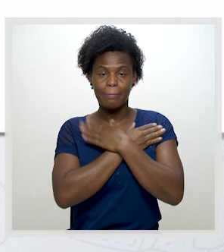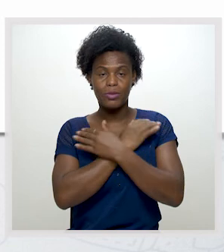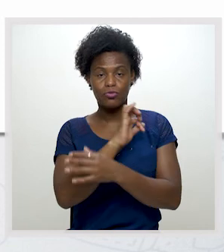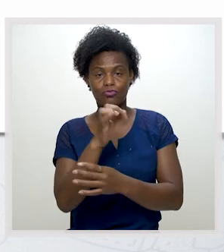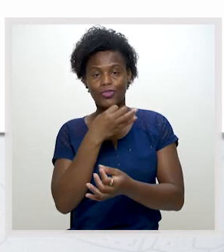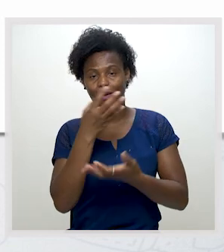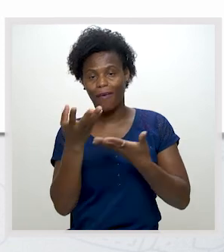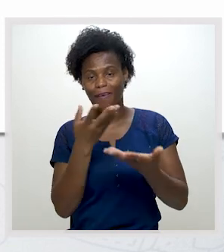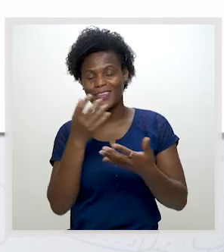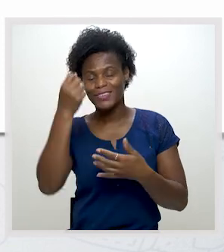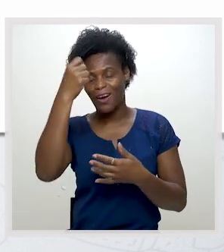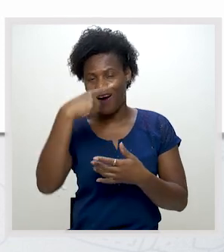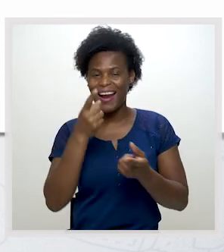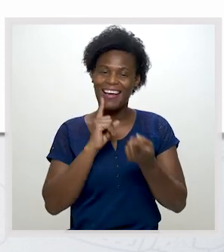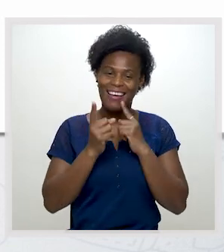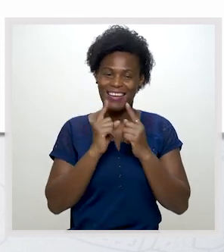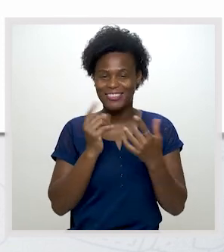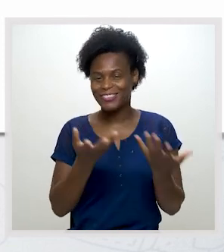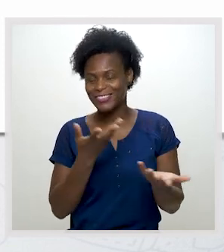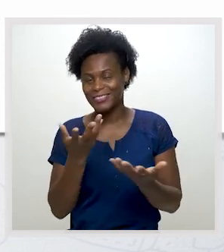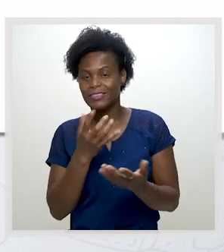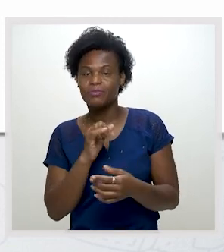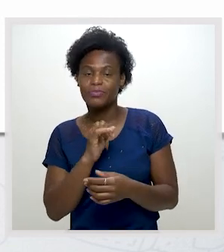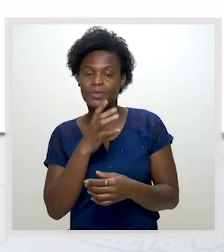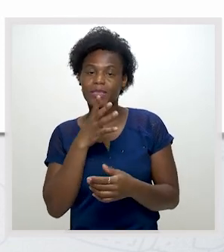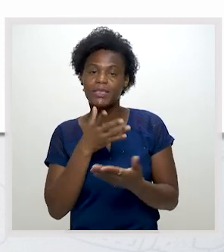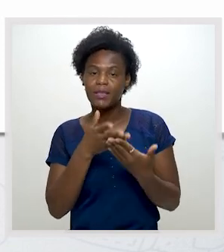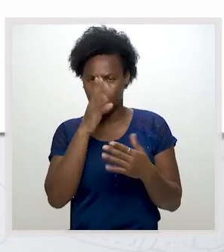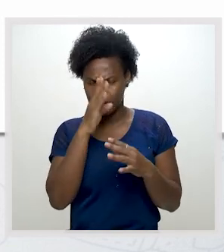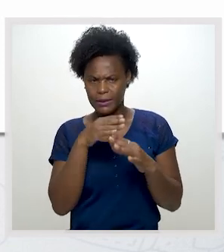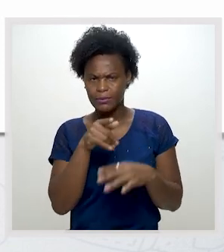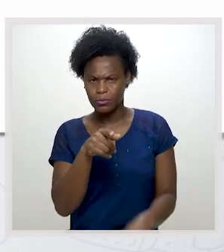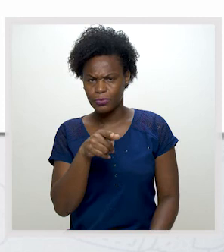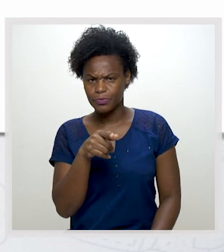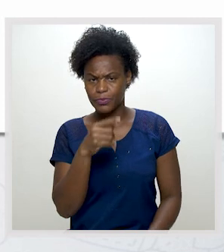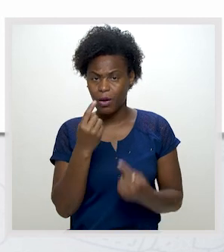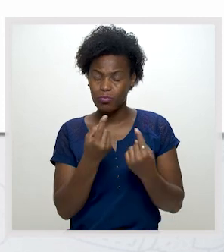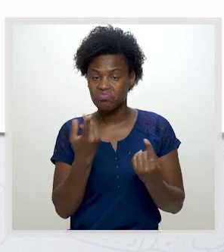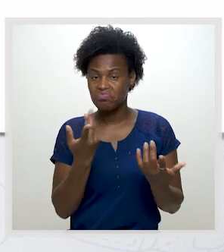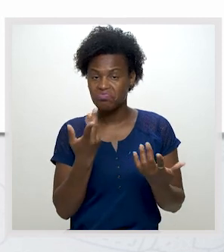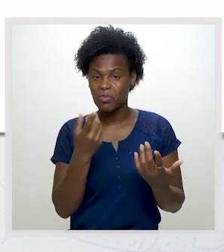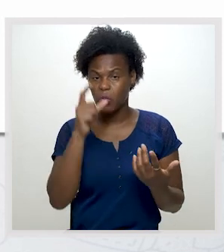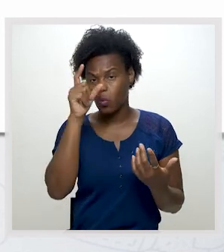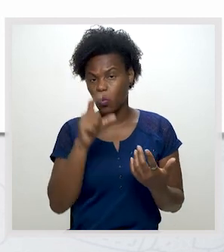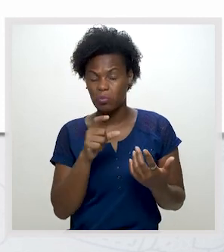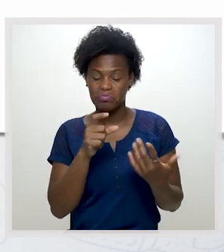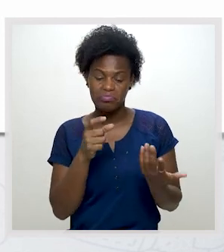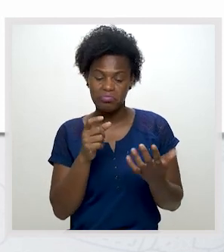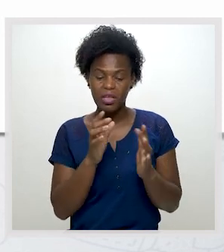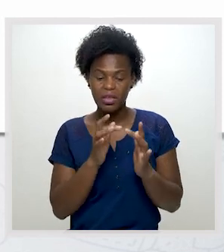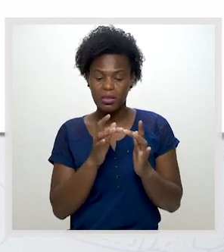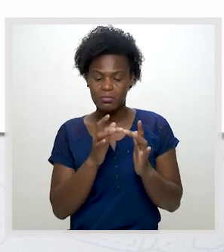amusante, drôle, qui t'est arrivée ou que tu as lue dans un journal, sur le net, et qui